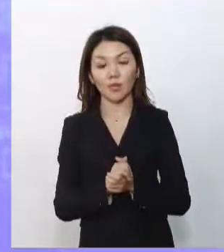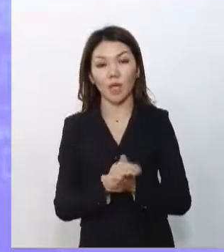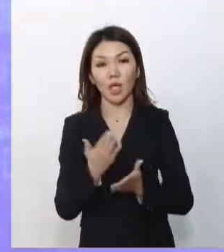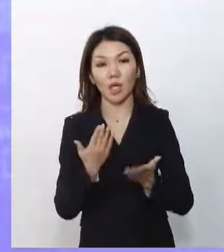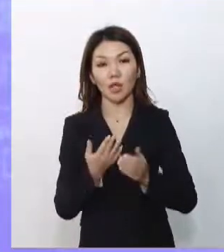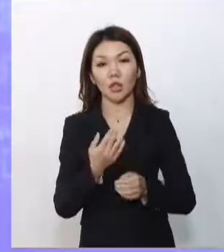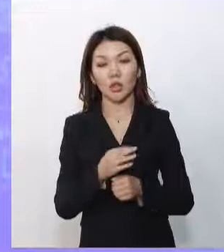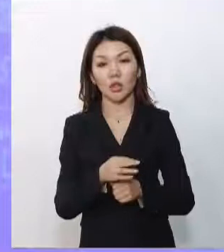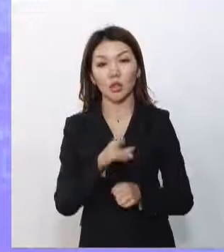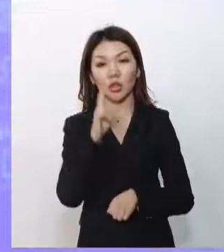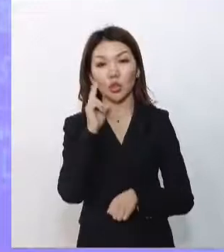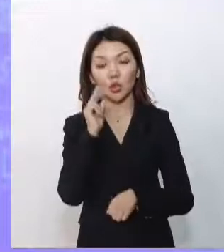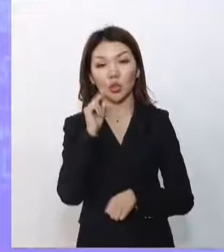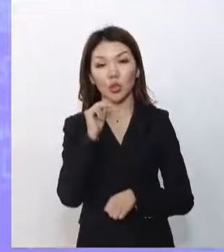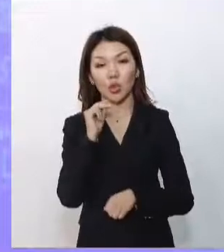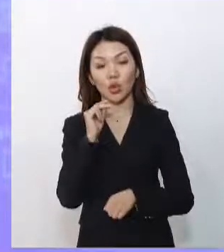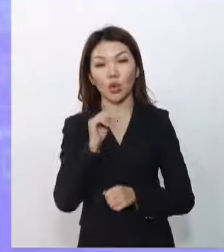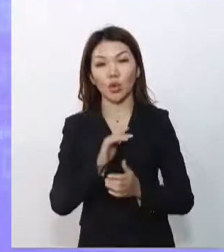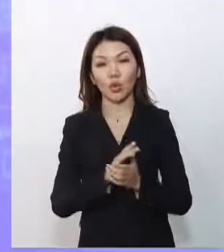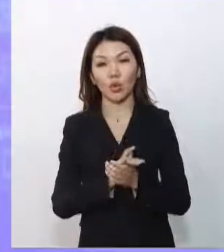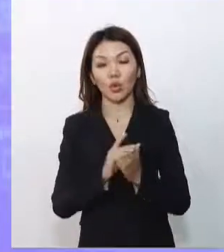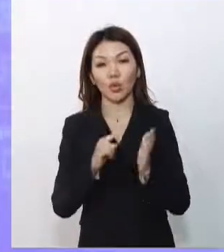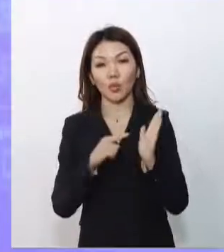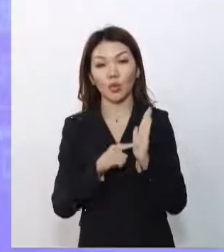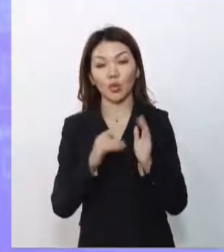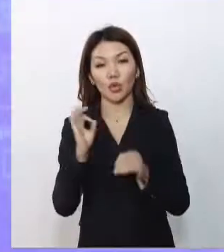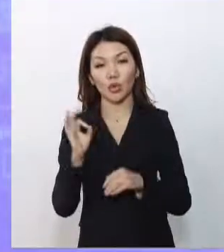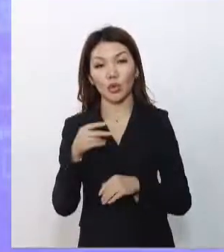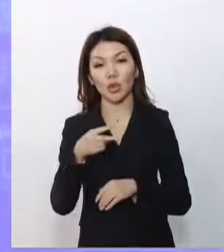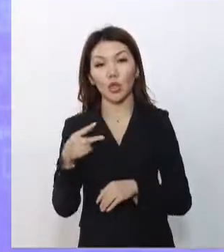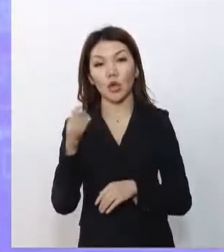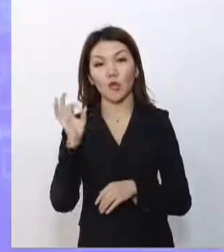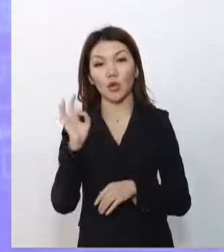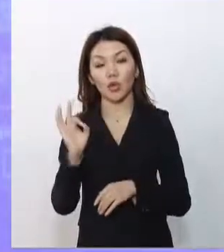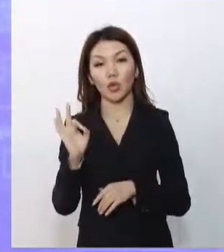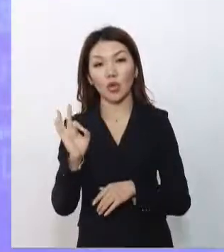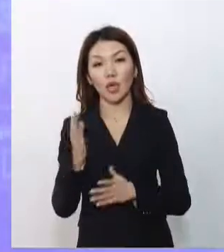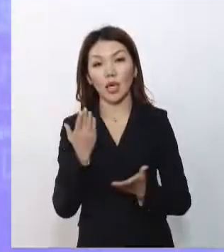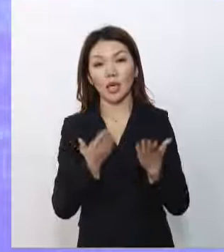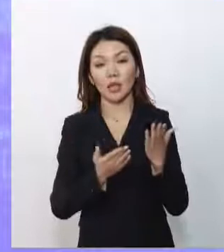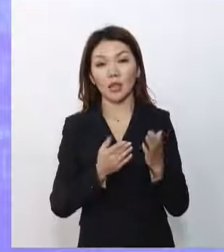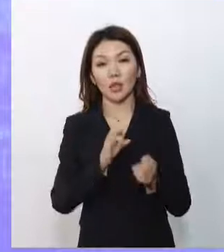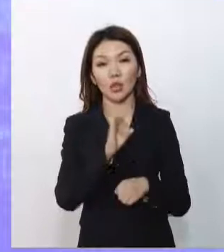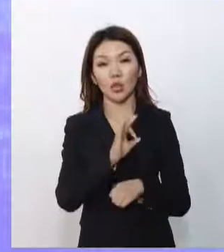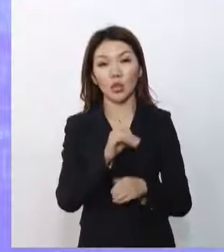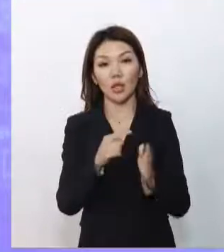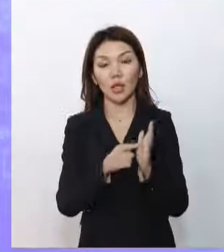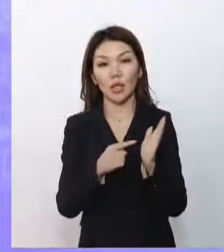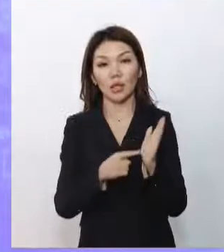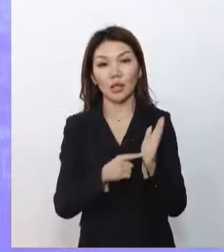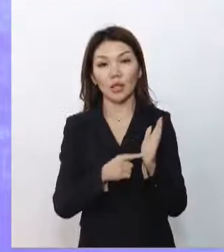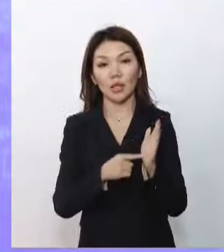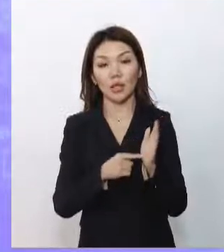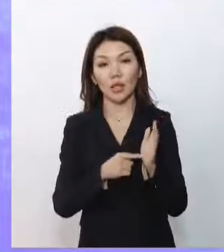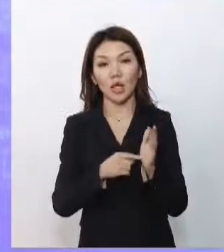0. Если любое число умножить на 0, получится 0. Если 0 разделить